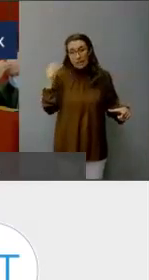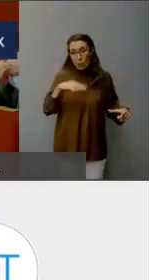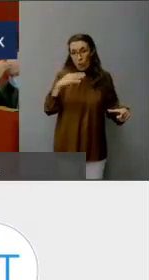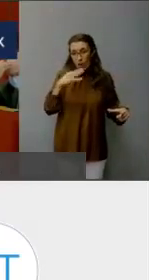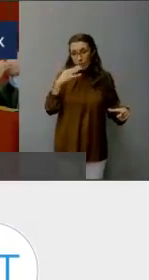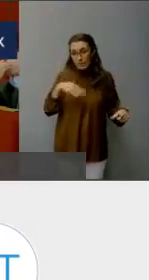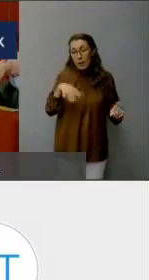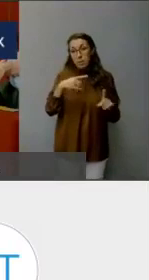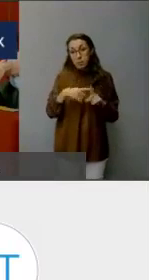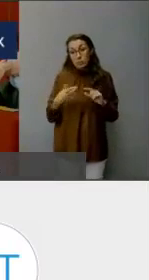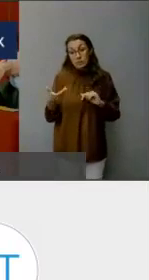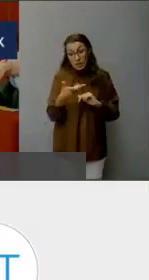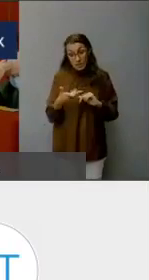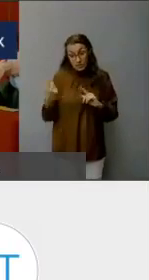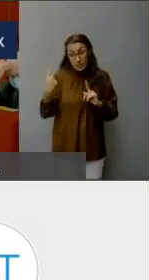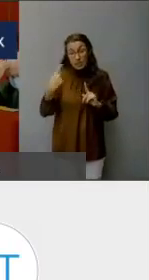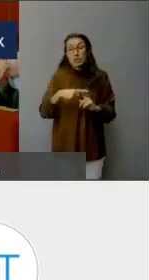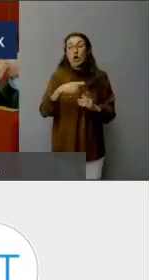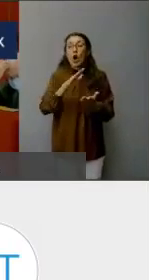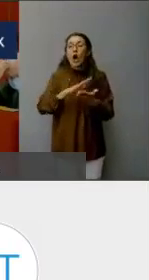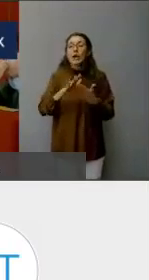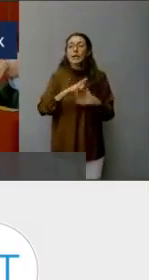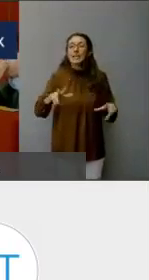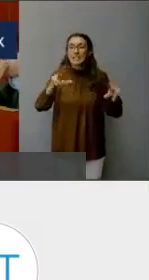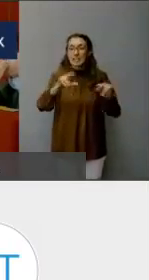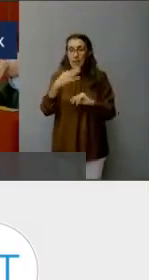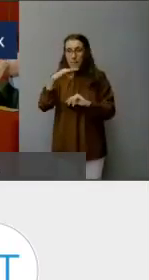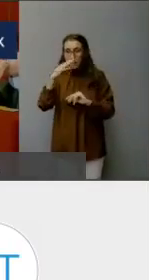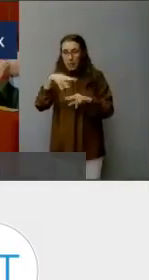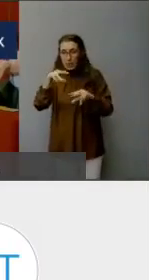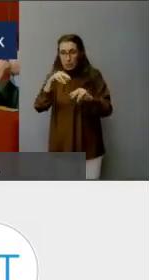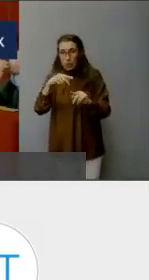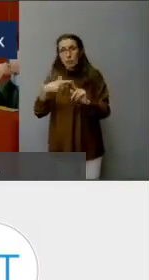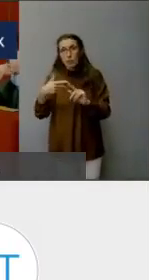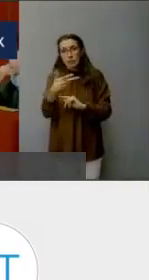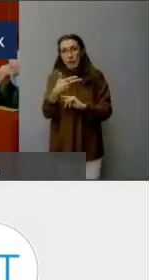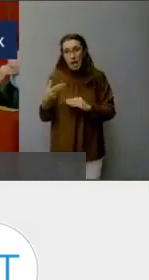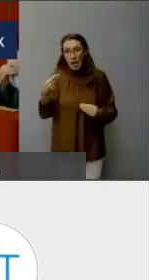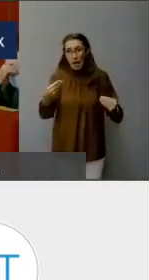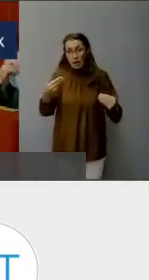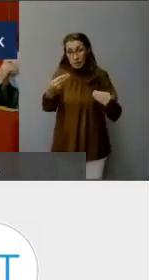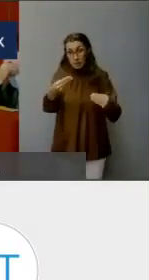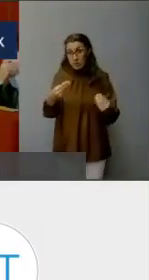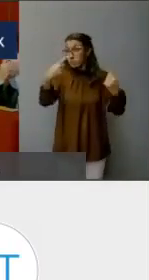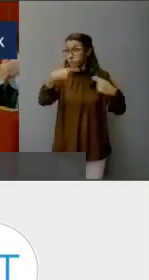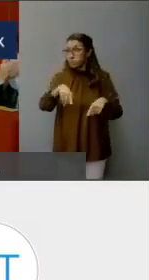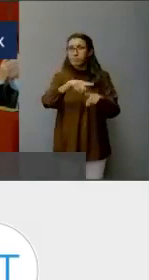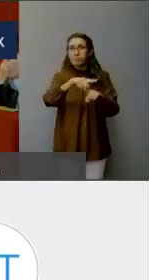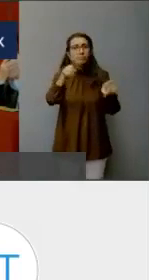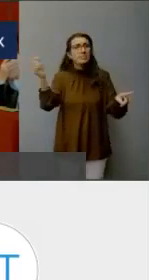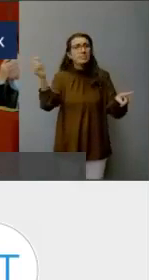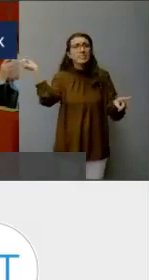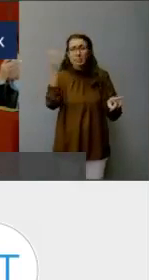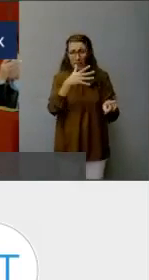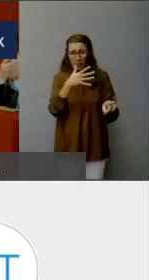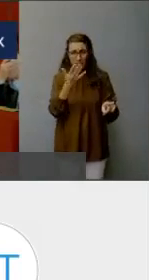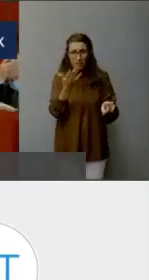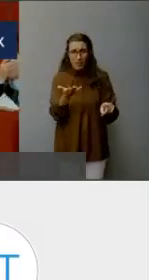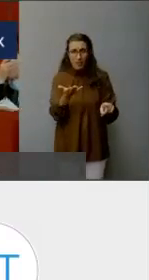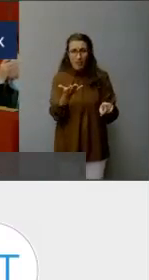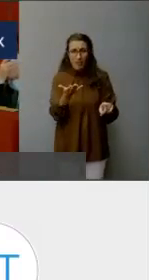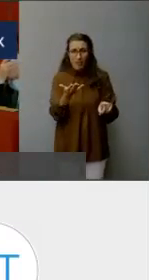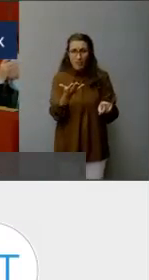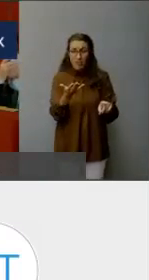quartiere di risanamento di garanzia dell'erogazione dei servizi tutte cose dimenticate da questa amministrazione addirittura